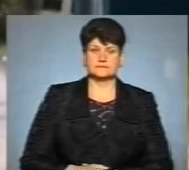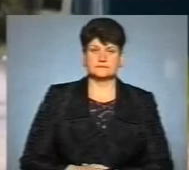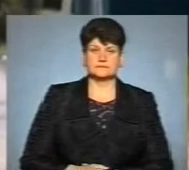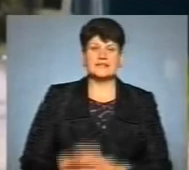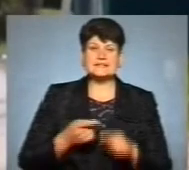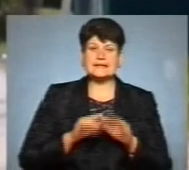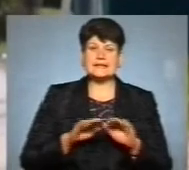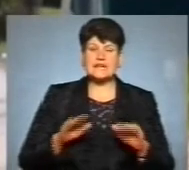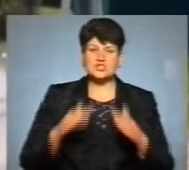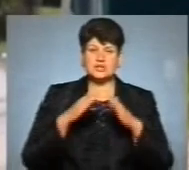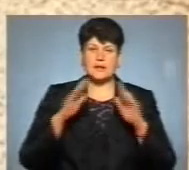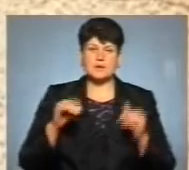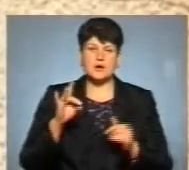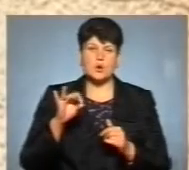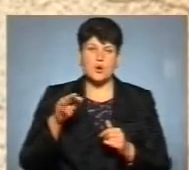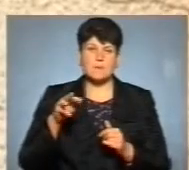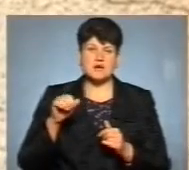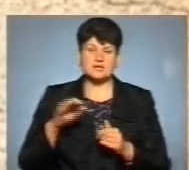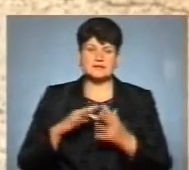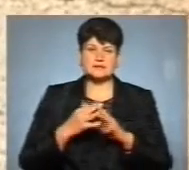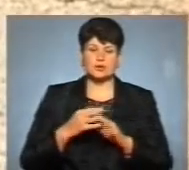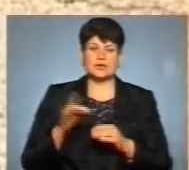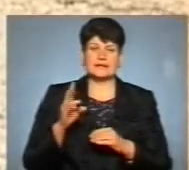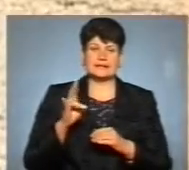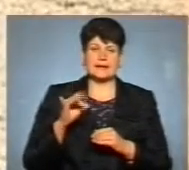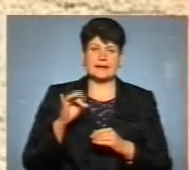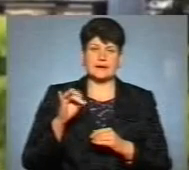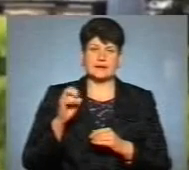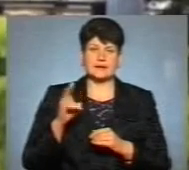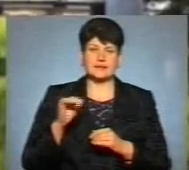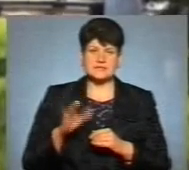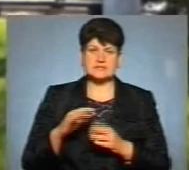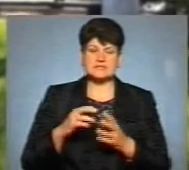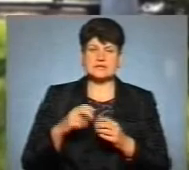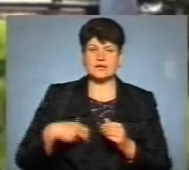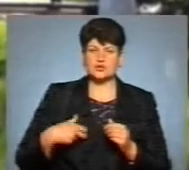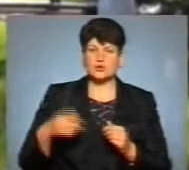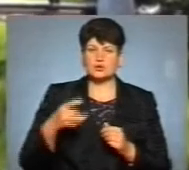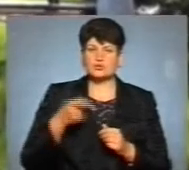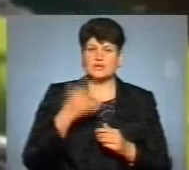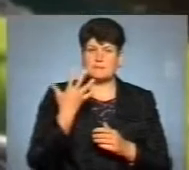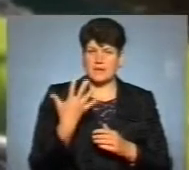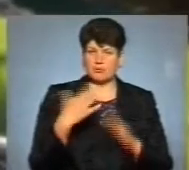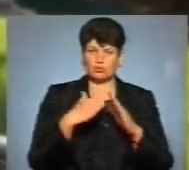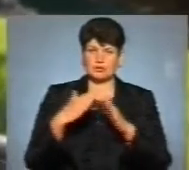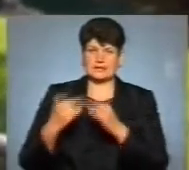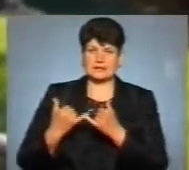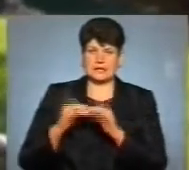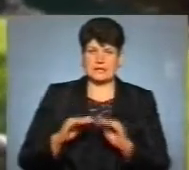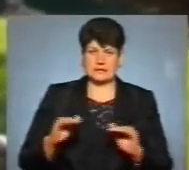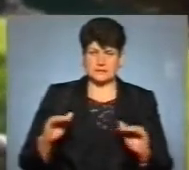Це дитячий табір «Ромашка», що в селі Нирків, Заліщицького району. Тут є 5 будинків для дітей, повідомила керівниця закладу Любов